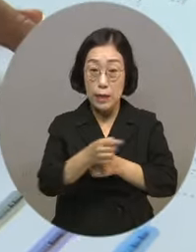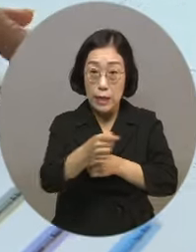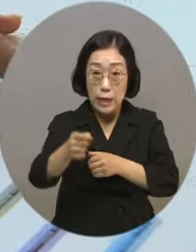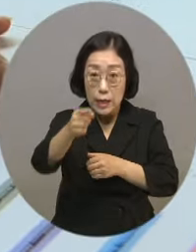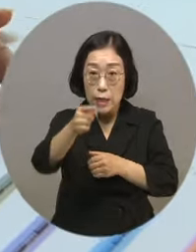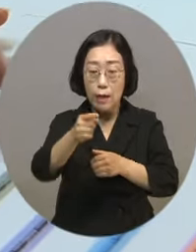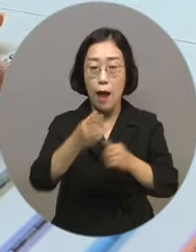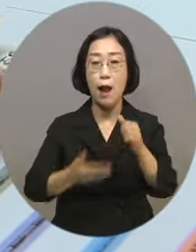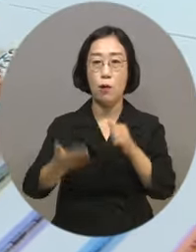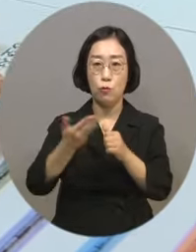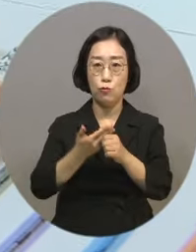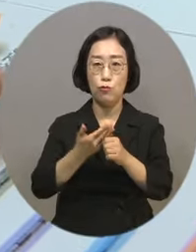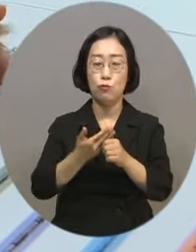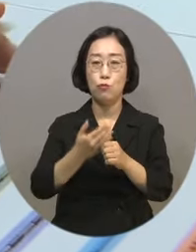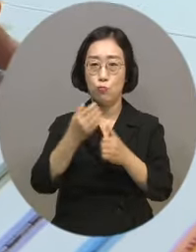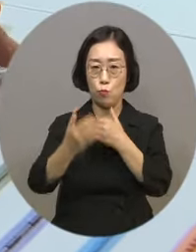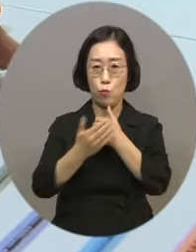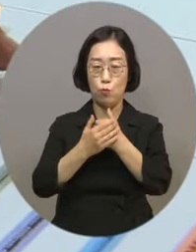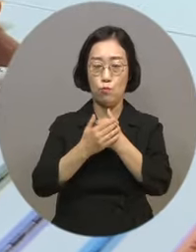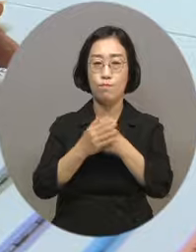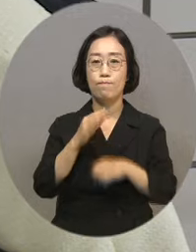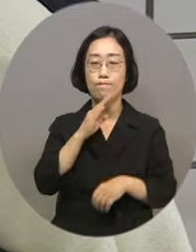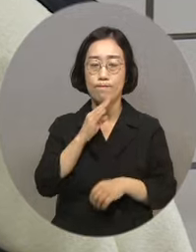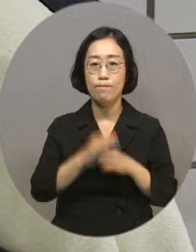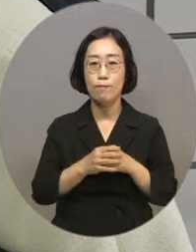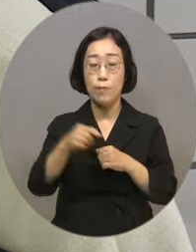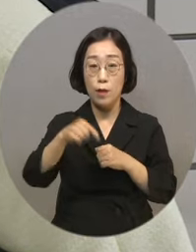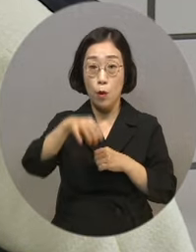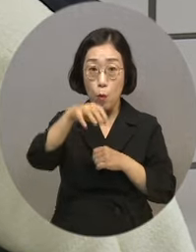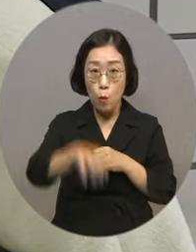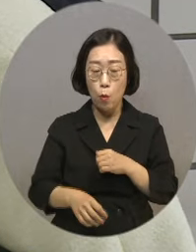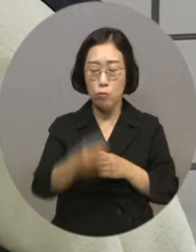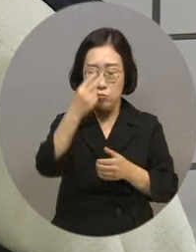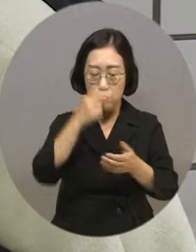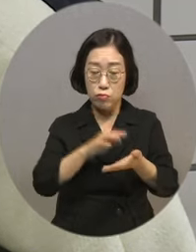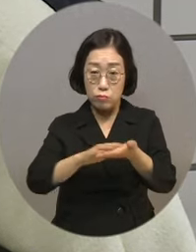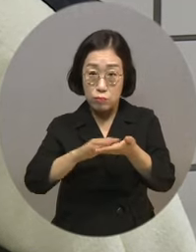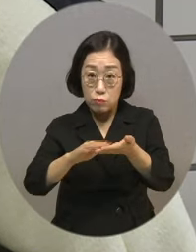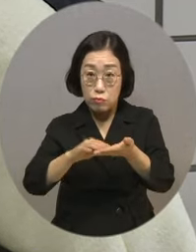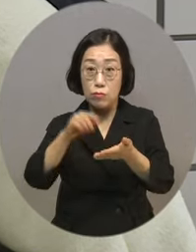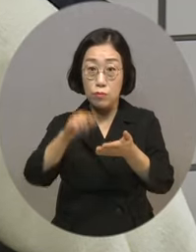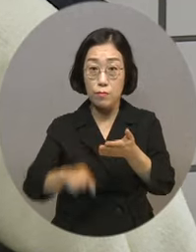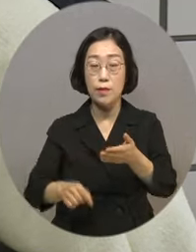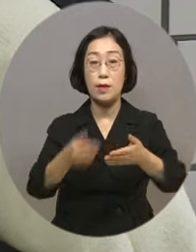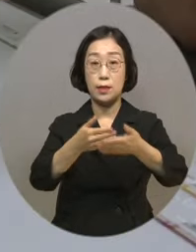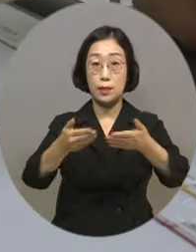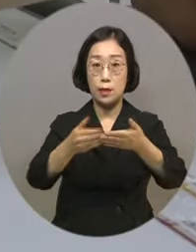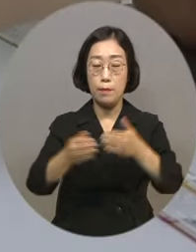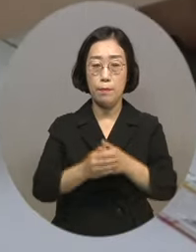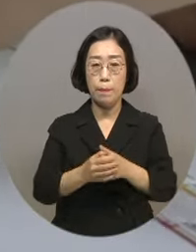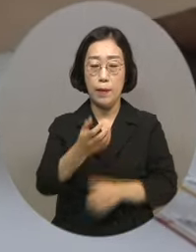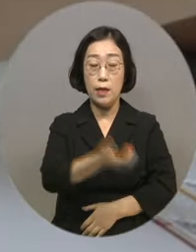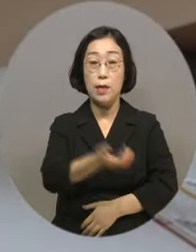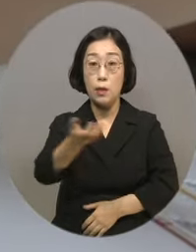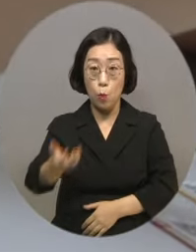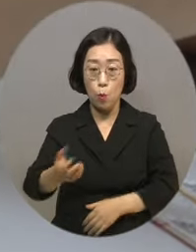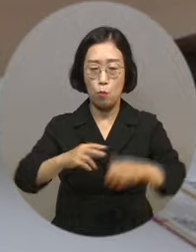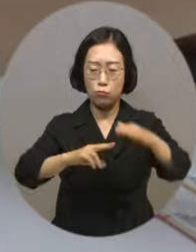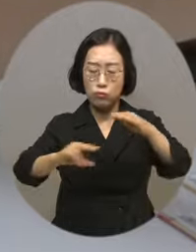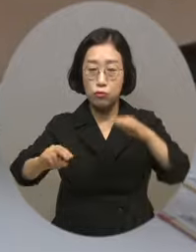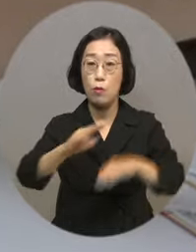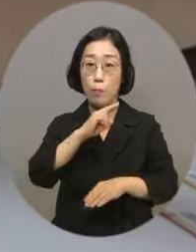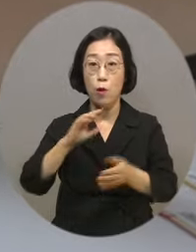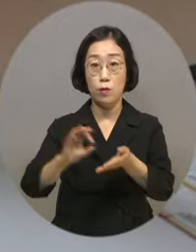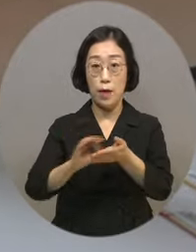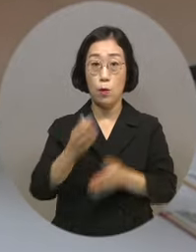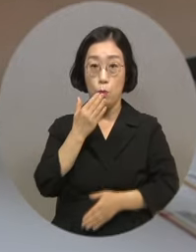악할 수 있습니다 촉각 지도는 시각 장애인의 이동 편의를 증진하고 차별없는